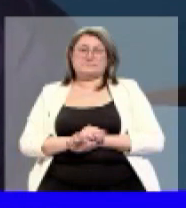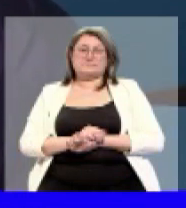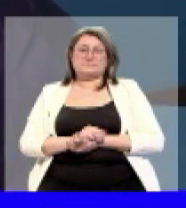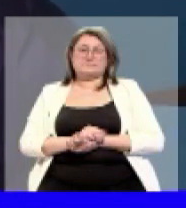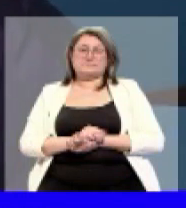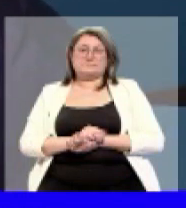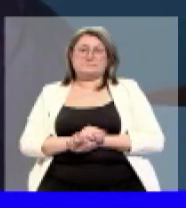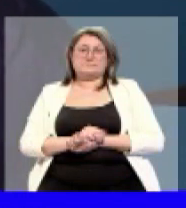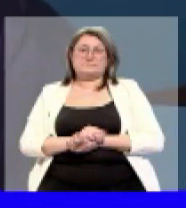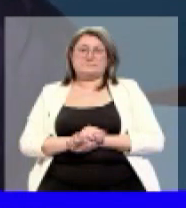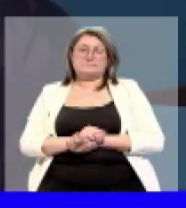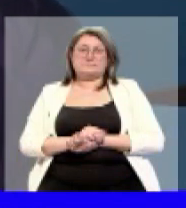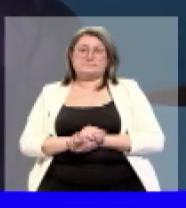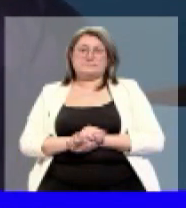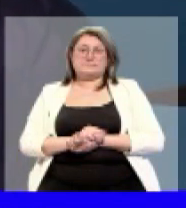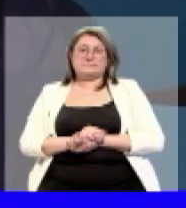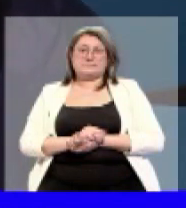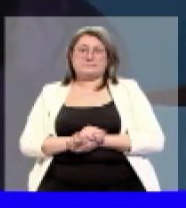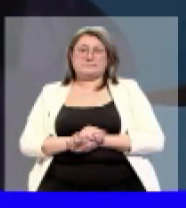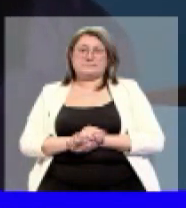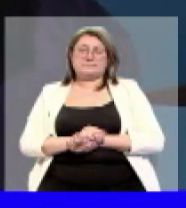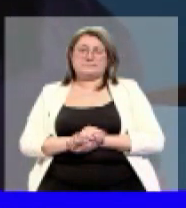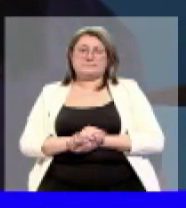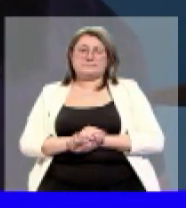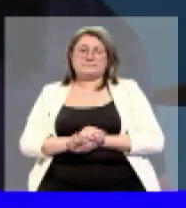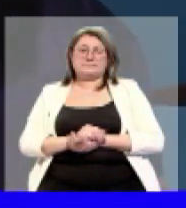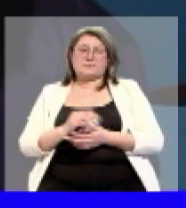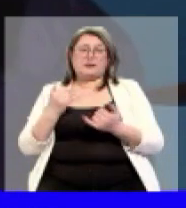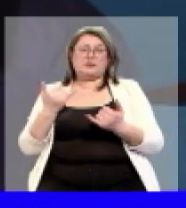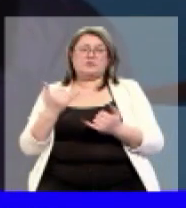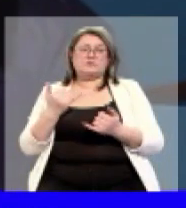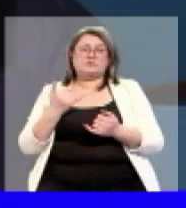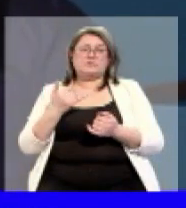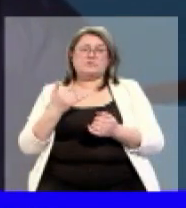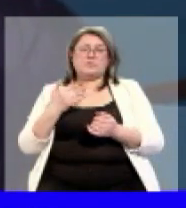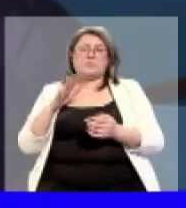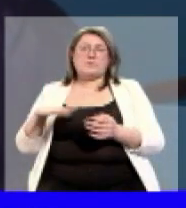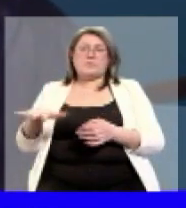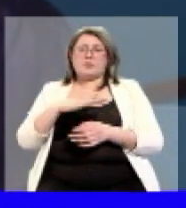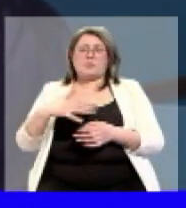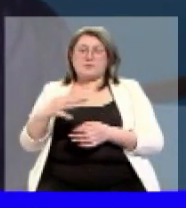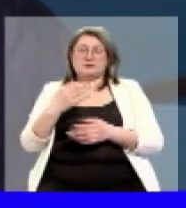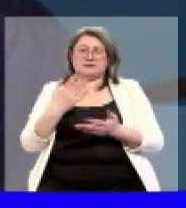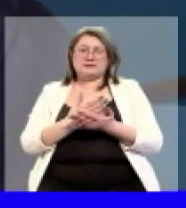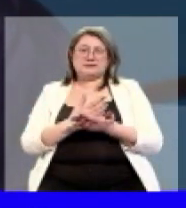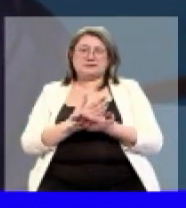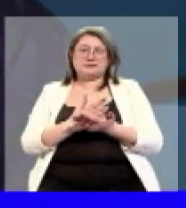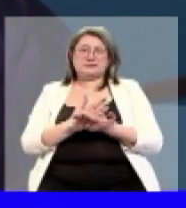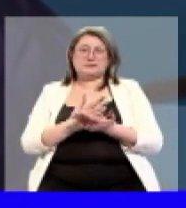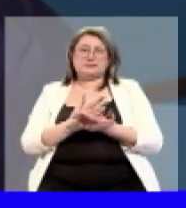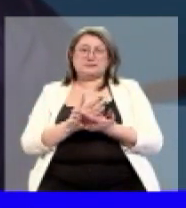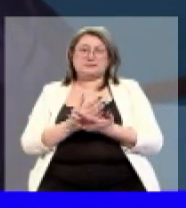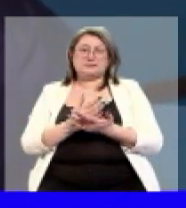балық, көлде тауарлы балық өсіретін шаруашылық бар. Сонымен қатар екі торда балық өсіретін шаруашылық